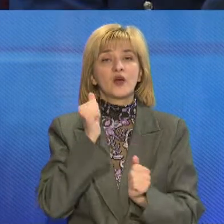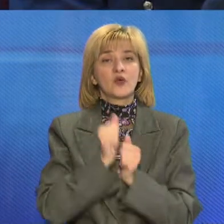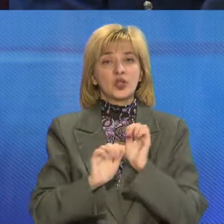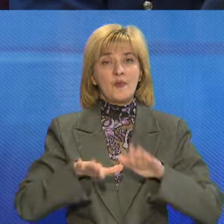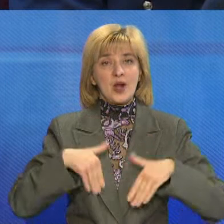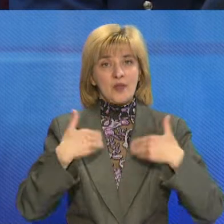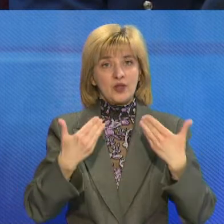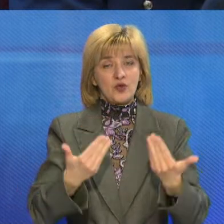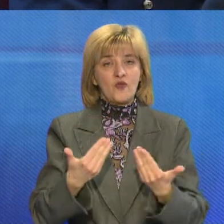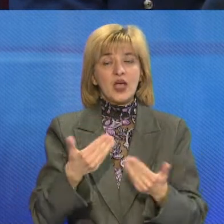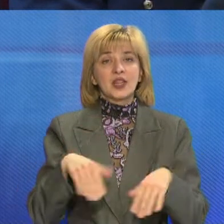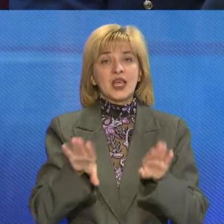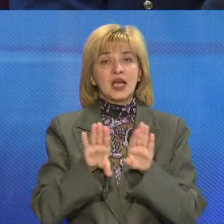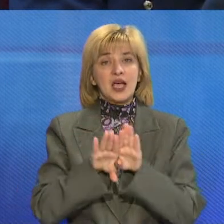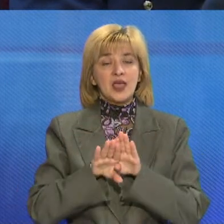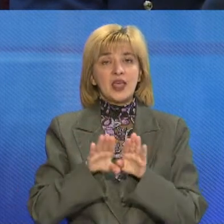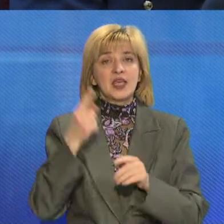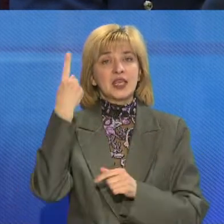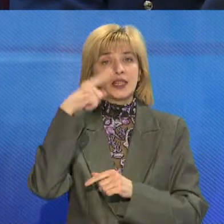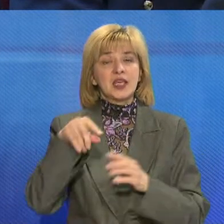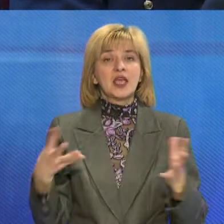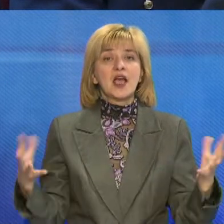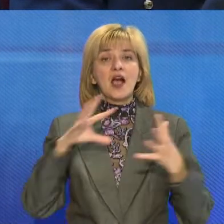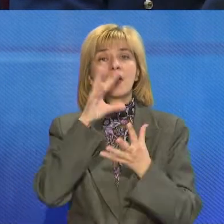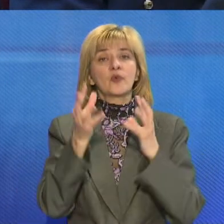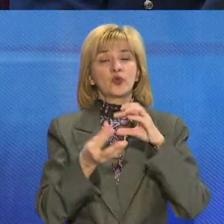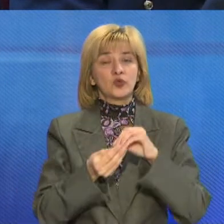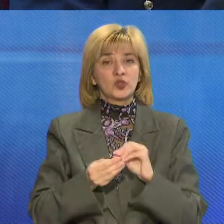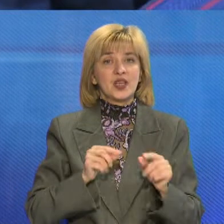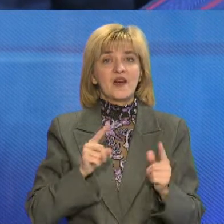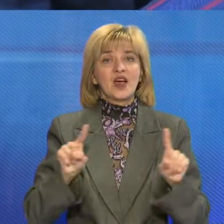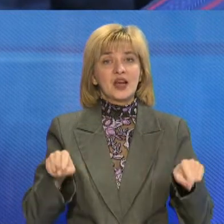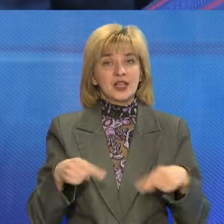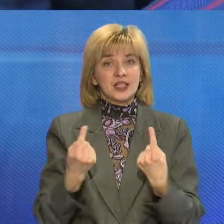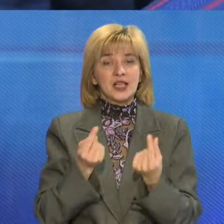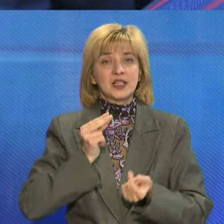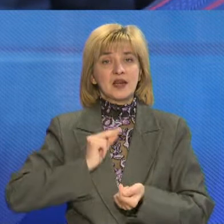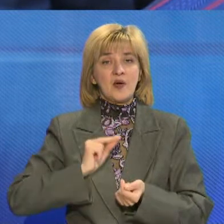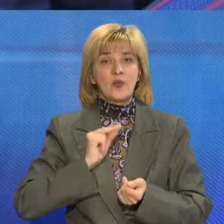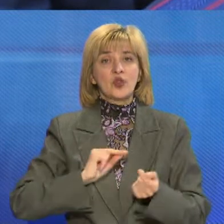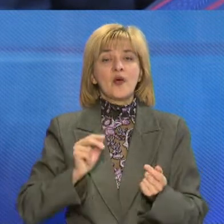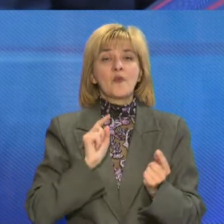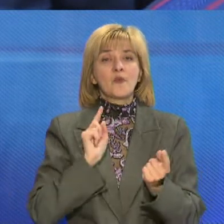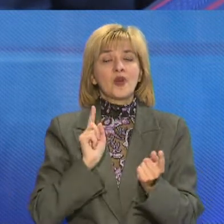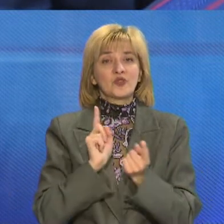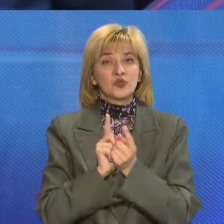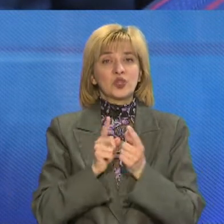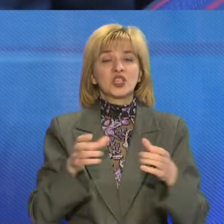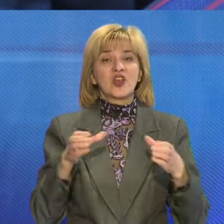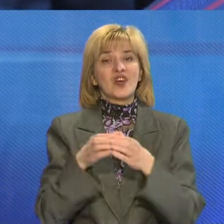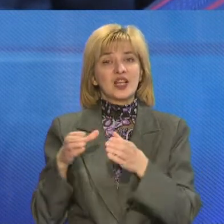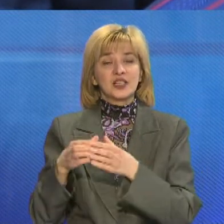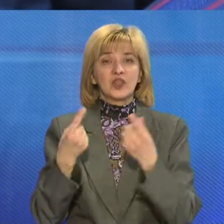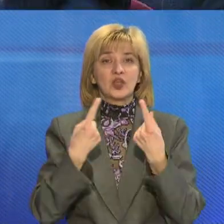такія ідэі акумулююцца шляхам арганізацыі работы, грамадскіх прыёмных, дыялогавых пляцовак, правядзення сустрэч у калектывах і